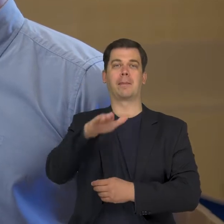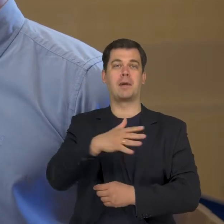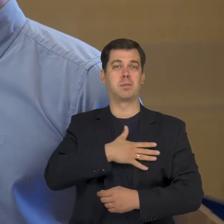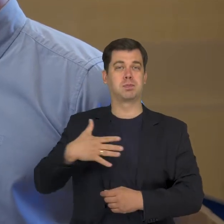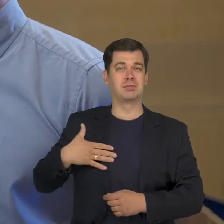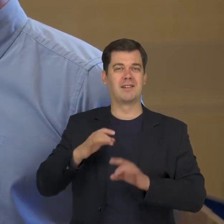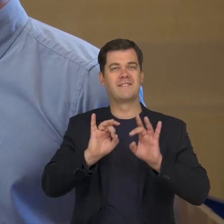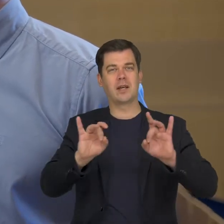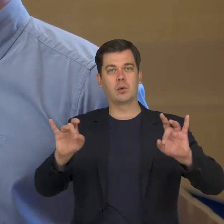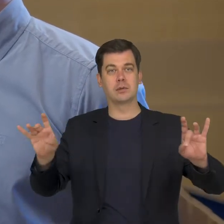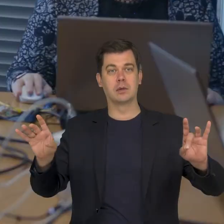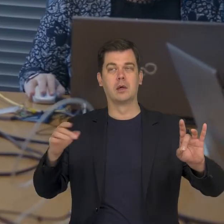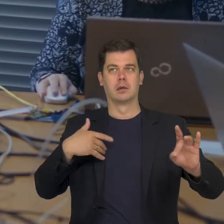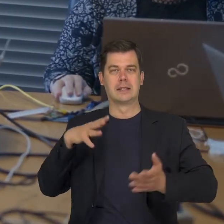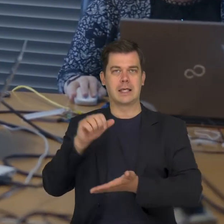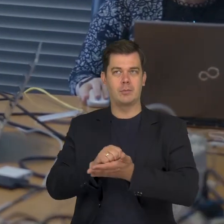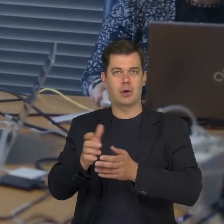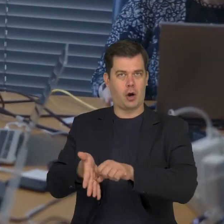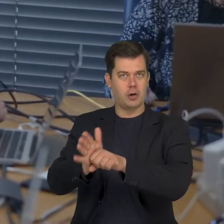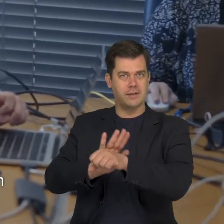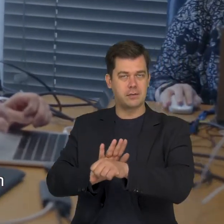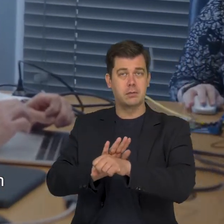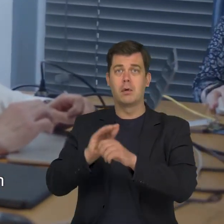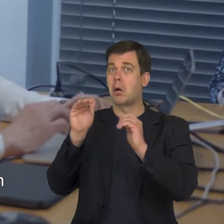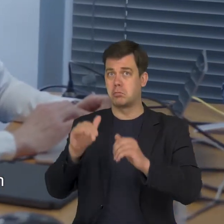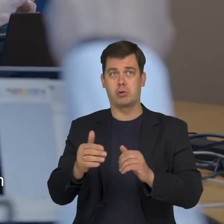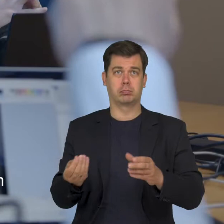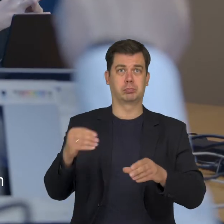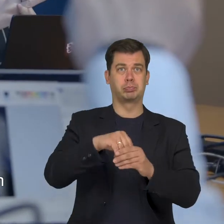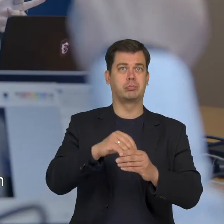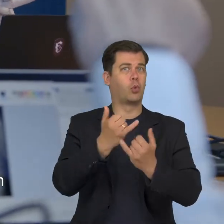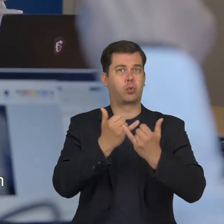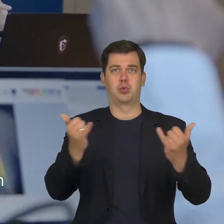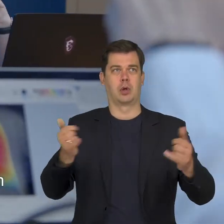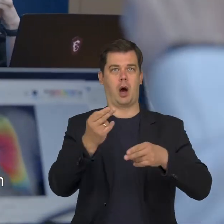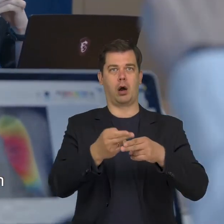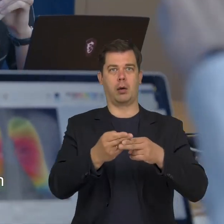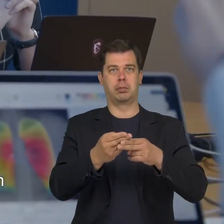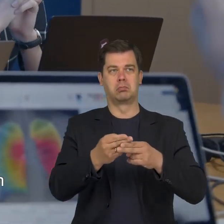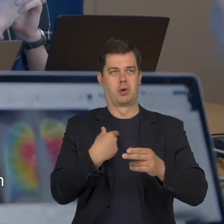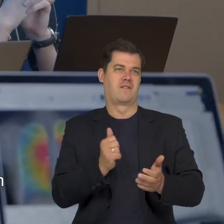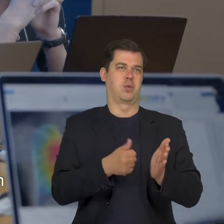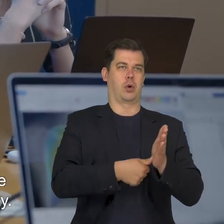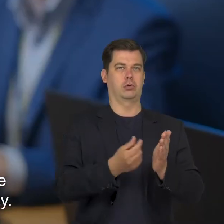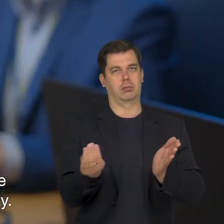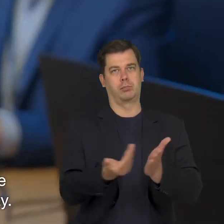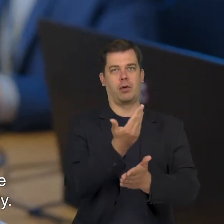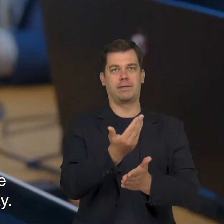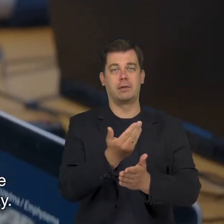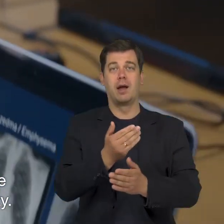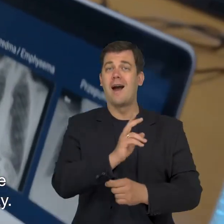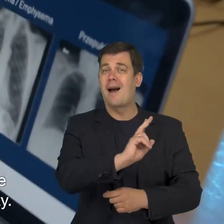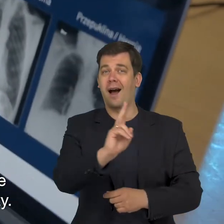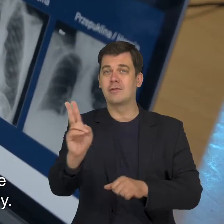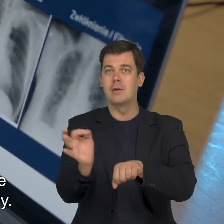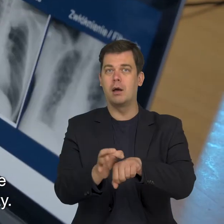jak zapalenie bakteryjno-wirusowe oraz koronawirusa. Tak też możemy włączyć algorytm do kolejnych grup chorobowych. Każdy lekarz w